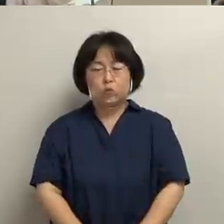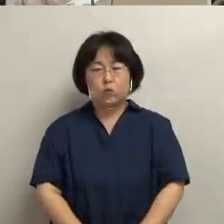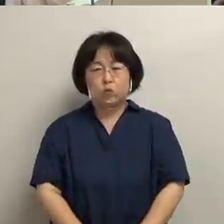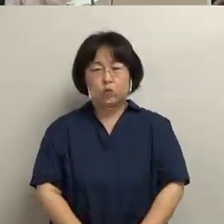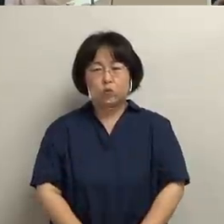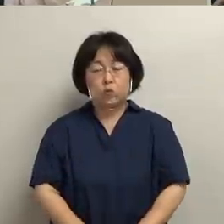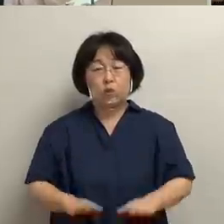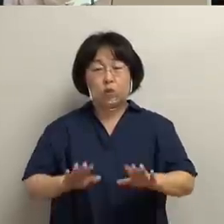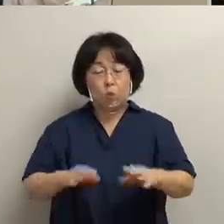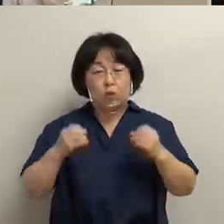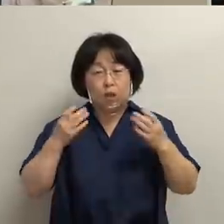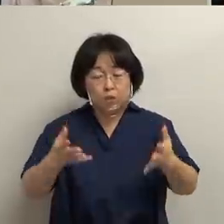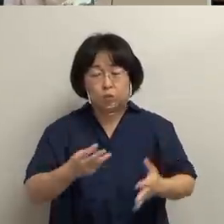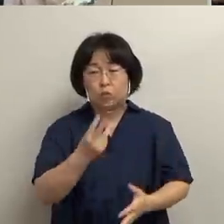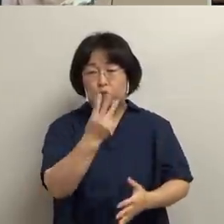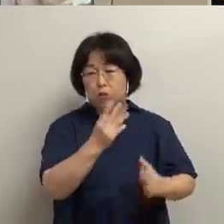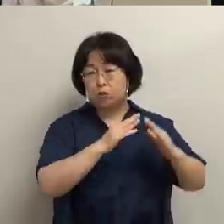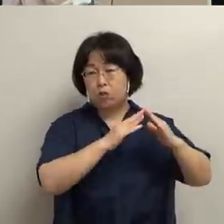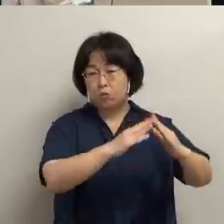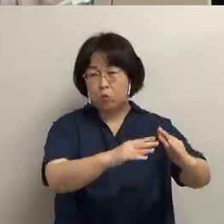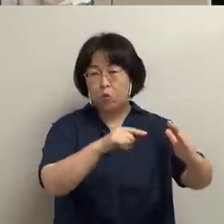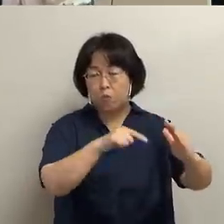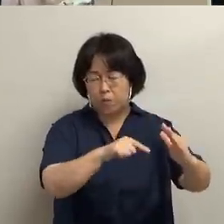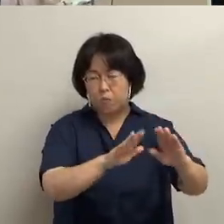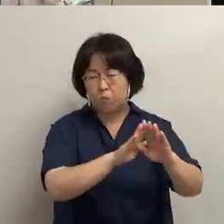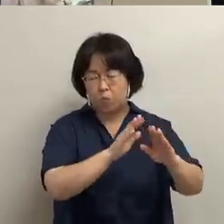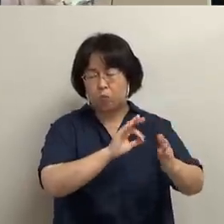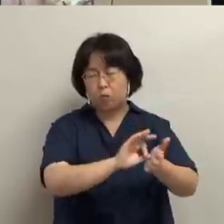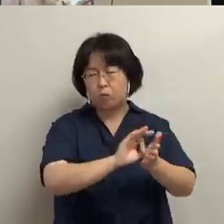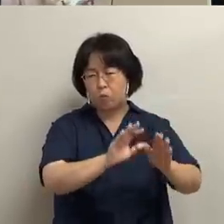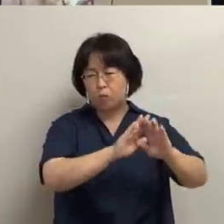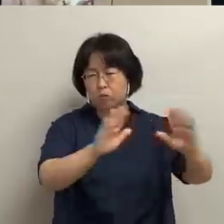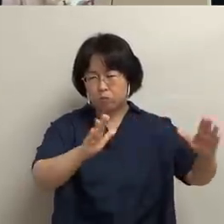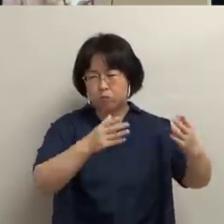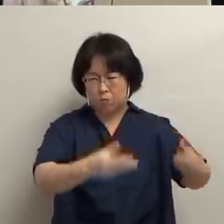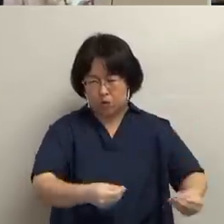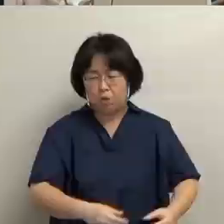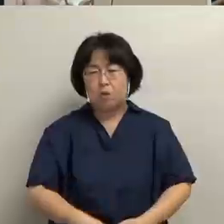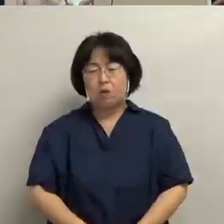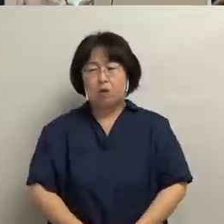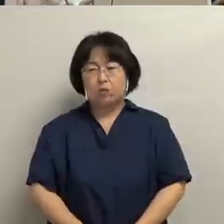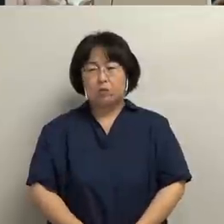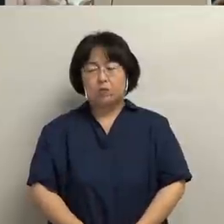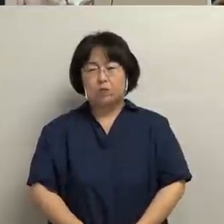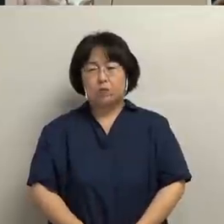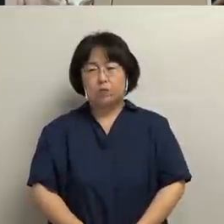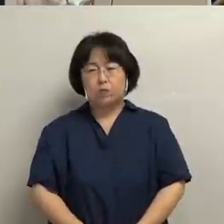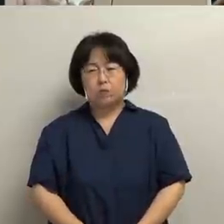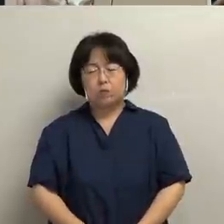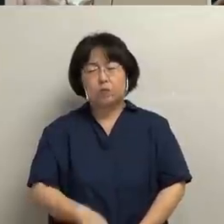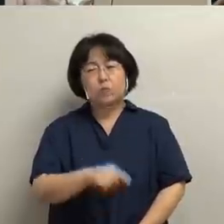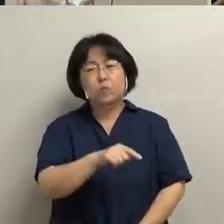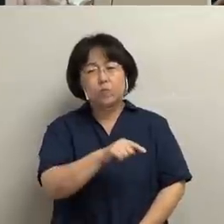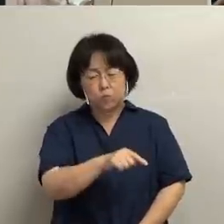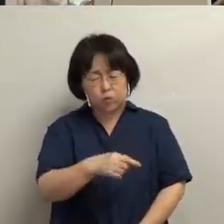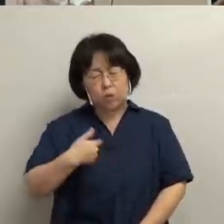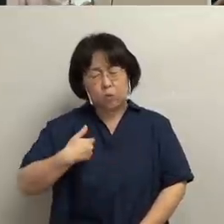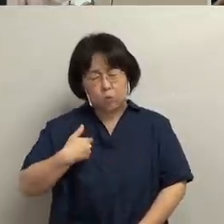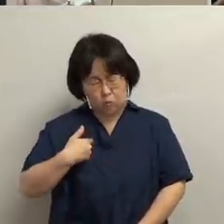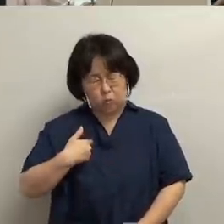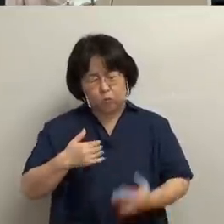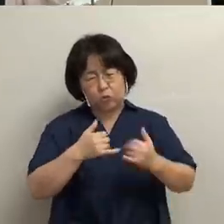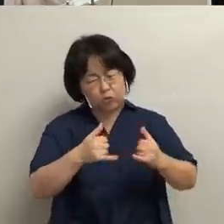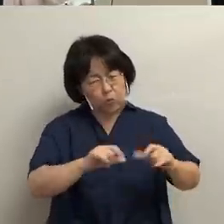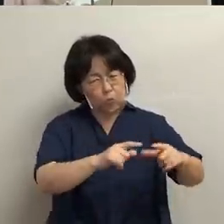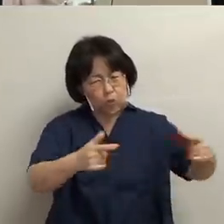山道目の訪問 of 条文することができましてかなりあのうおおー種そこに入っていただける方も覚えの不安の増える